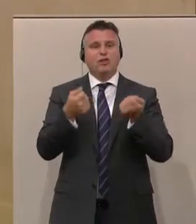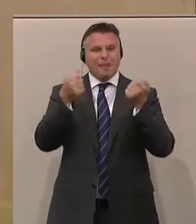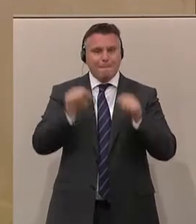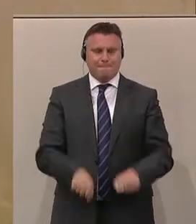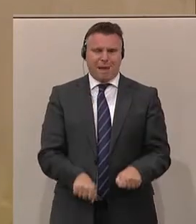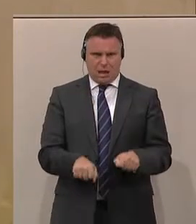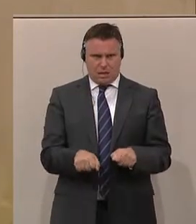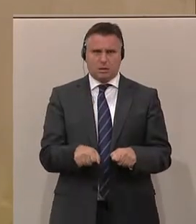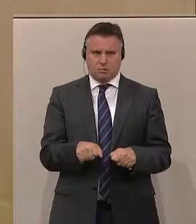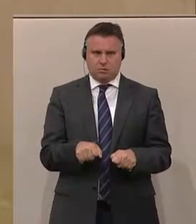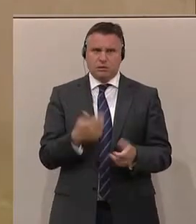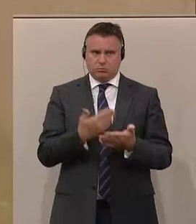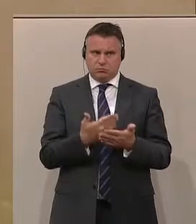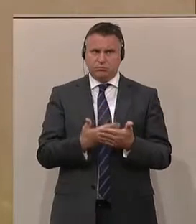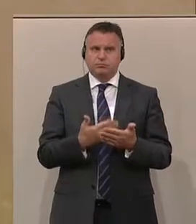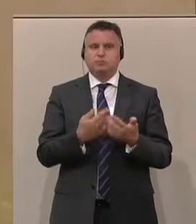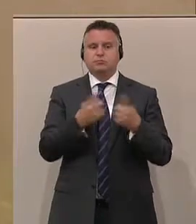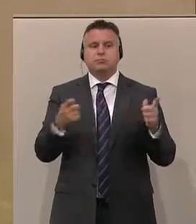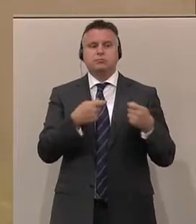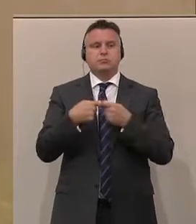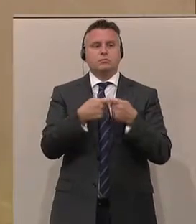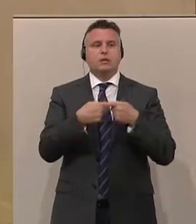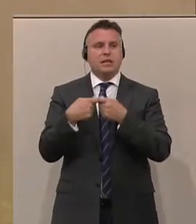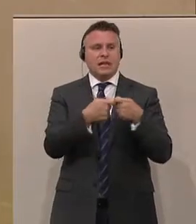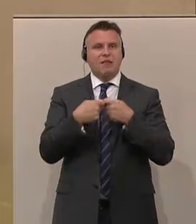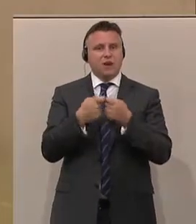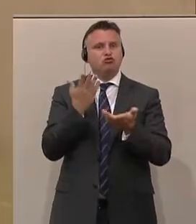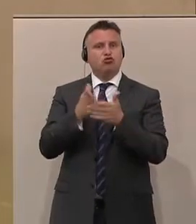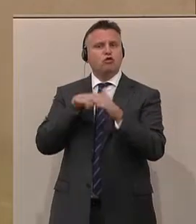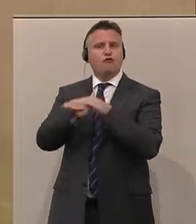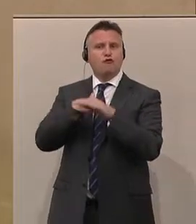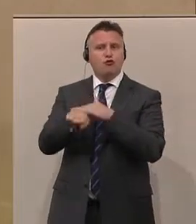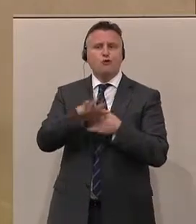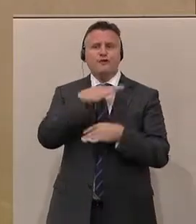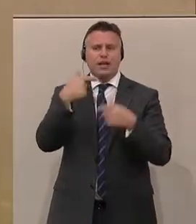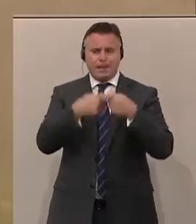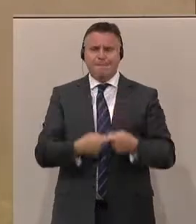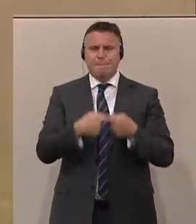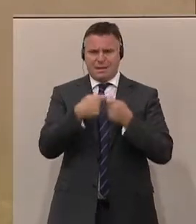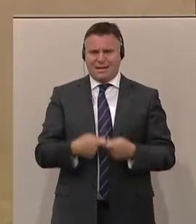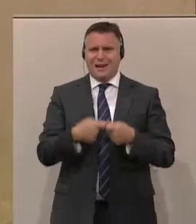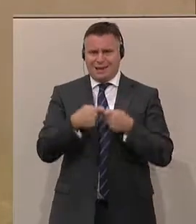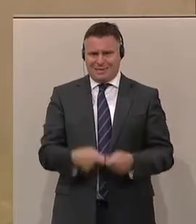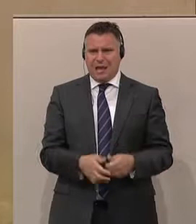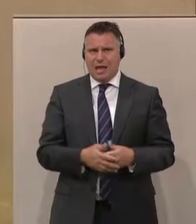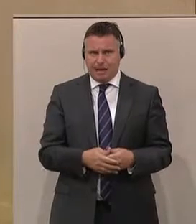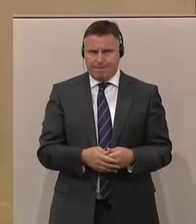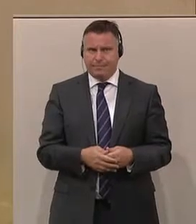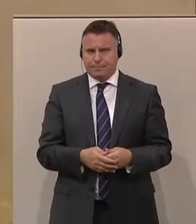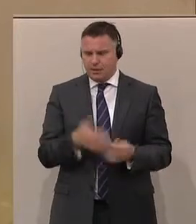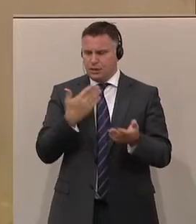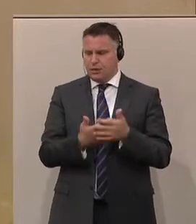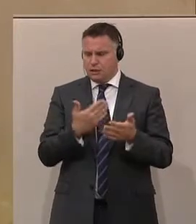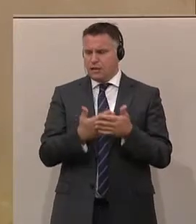abzusichern. Wir können nichts dafür, dass der Gewerkschaft die Mitglieder davonlaufen. Das liegt einzig daran, dass